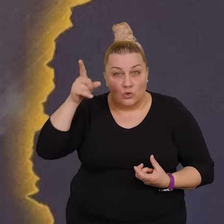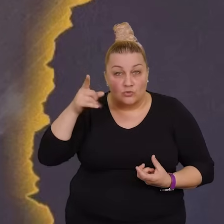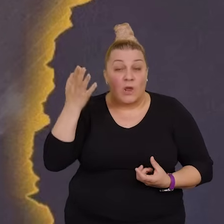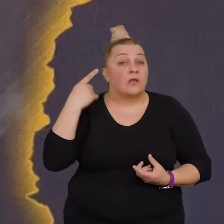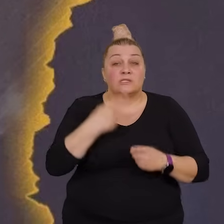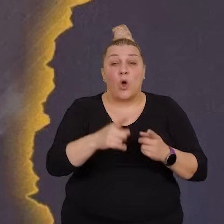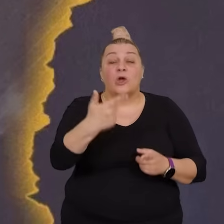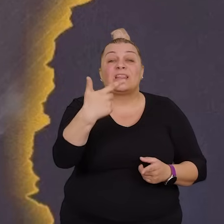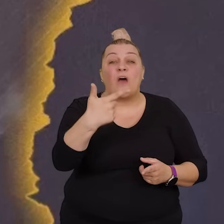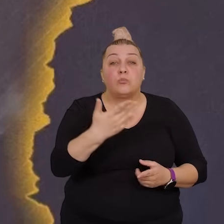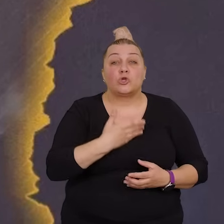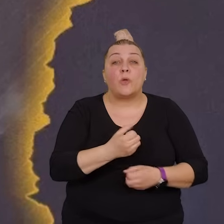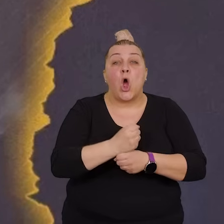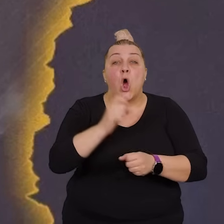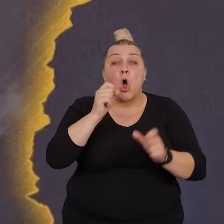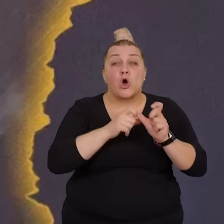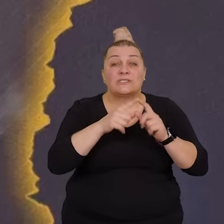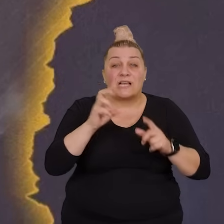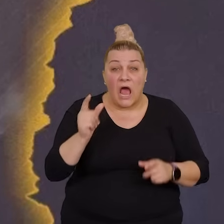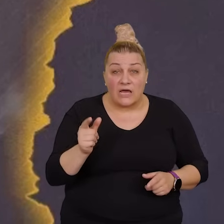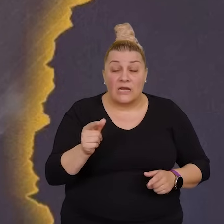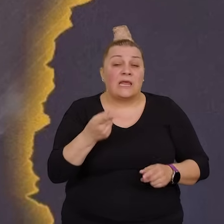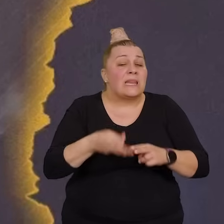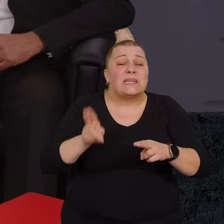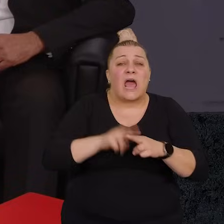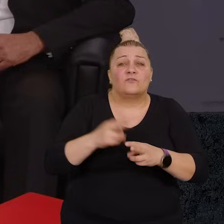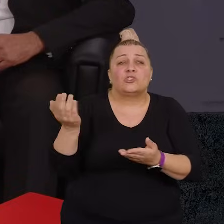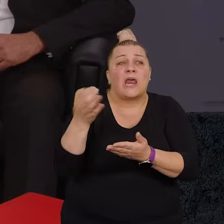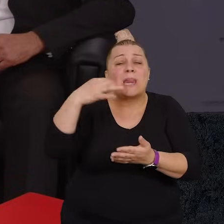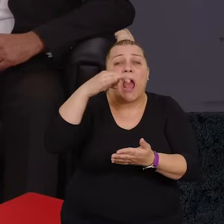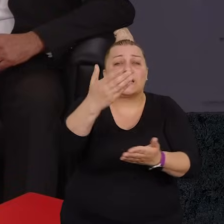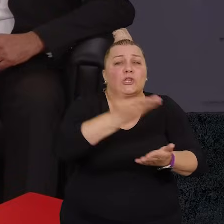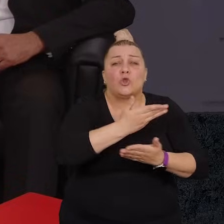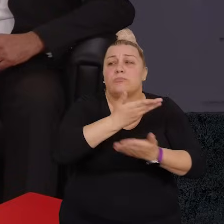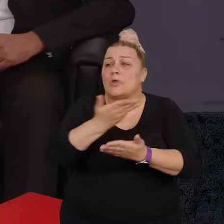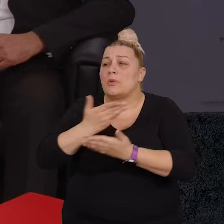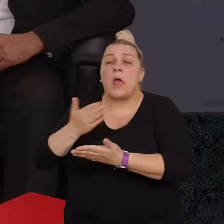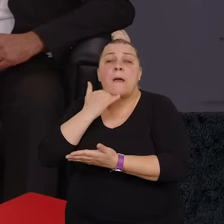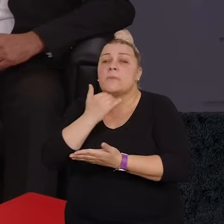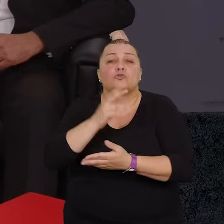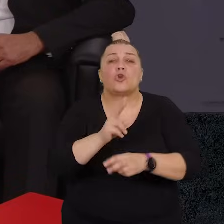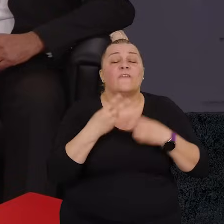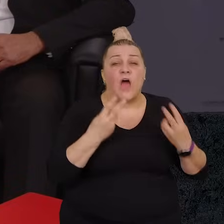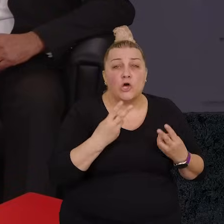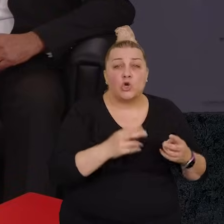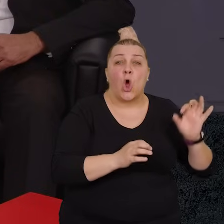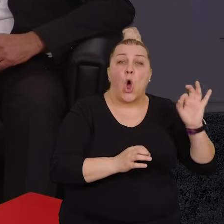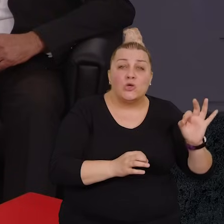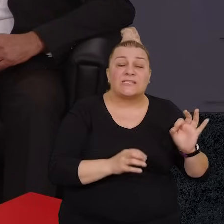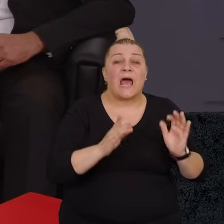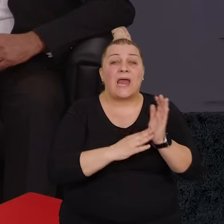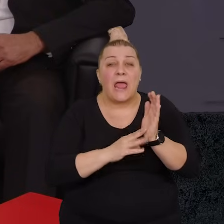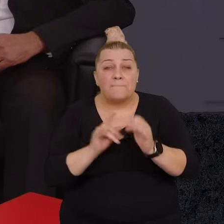ima najviše nagrada u povijesti filma i kazališta, jer je dobio sve moguće nagrade koje postoje, koje su važne, od Oscara, preko